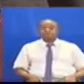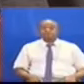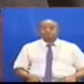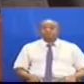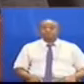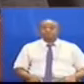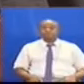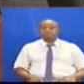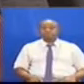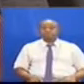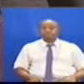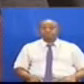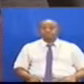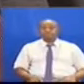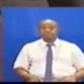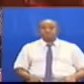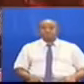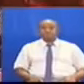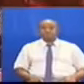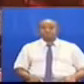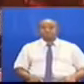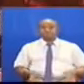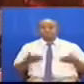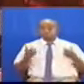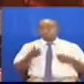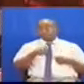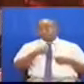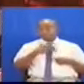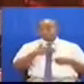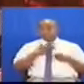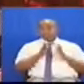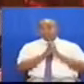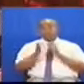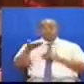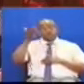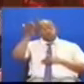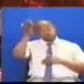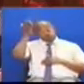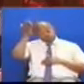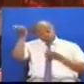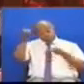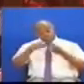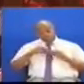kwanza awali ya yote naenda kumshukuru sana Mwenyezi Mungu aliyotupa uhai,